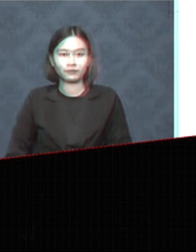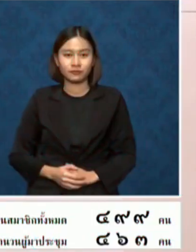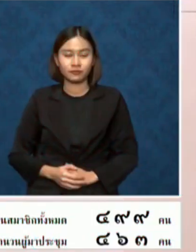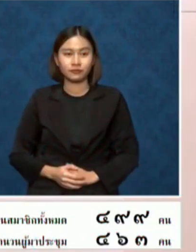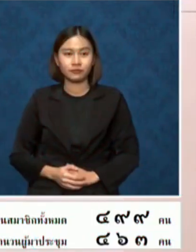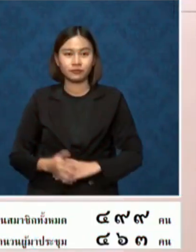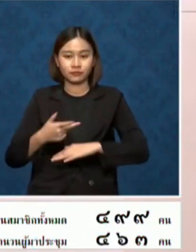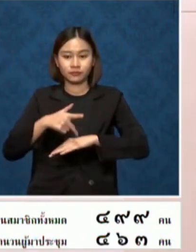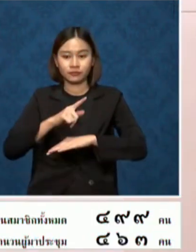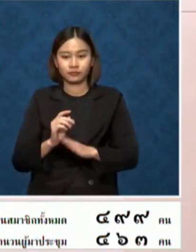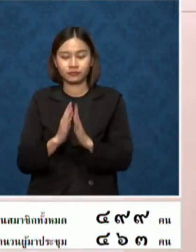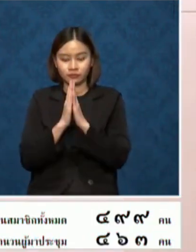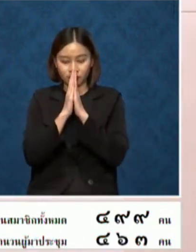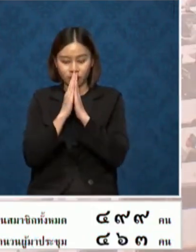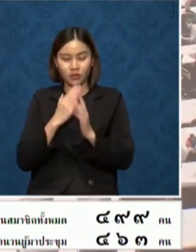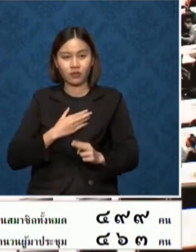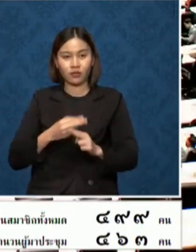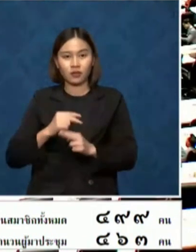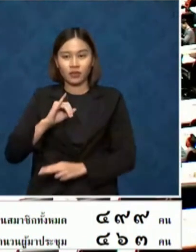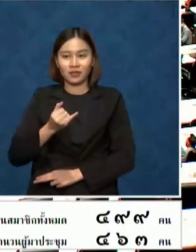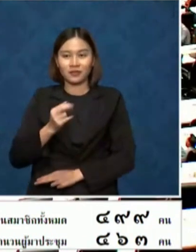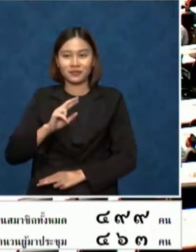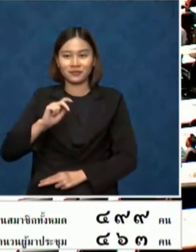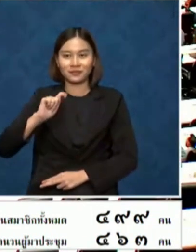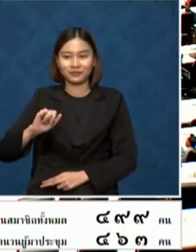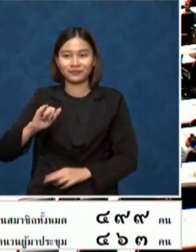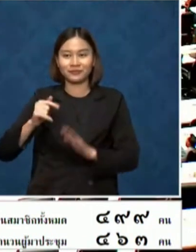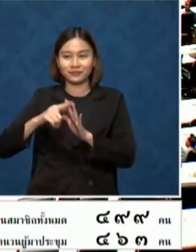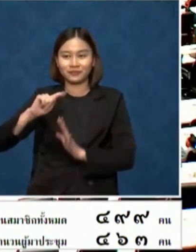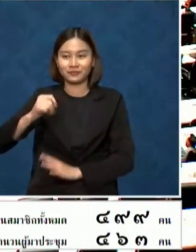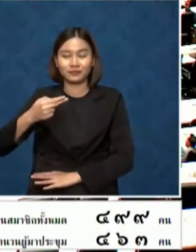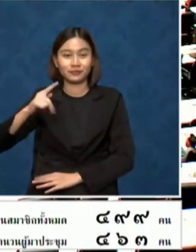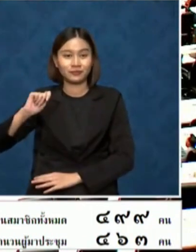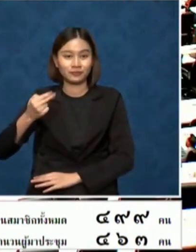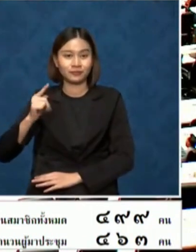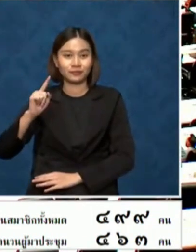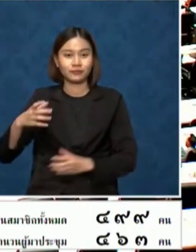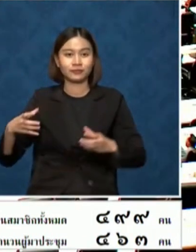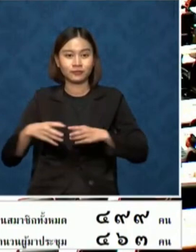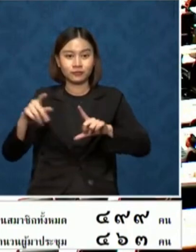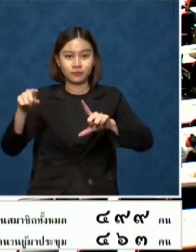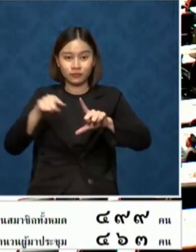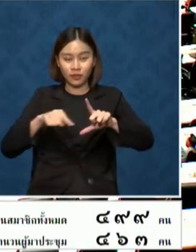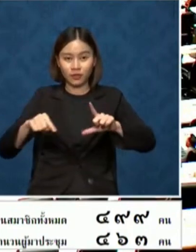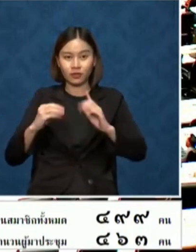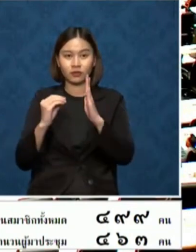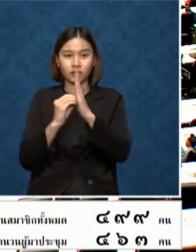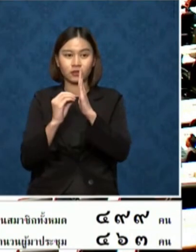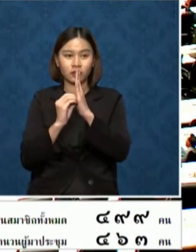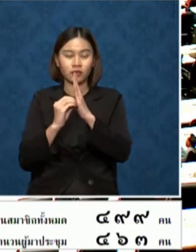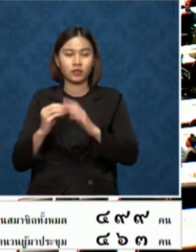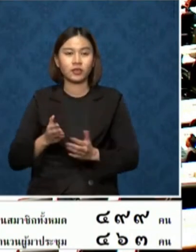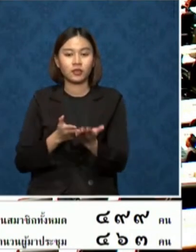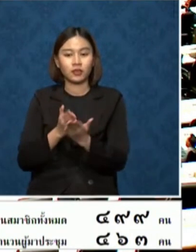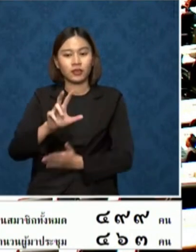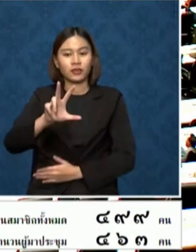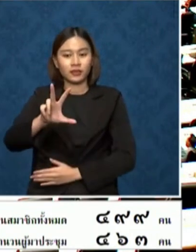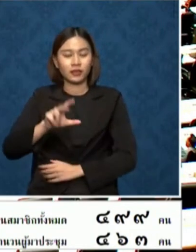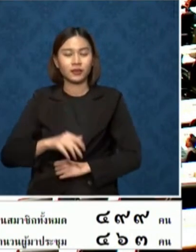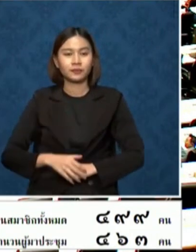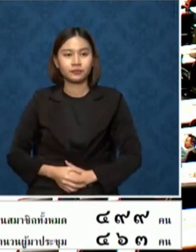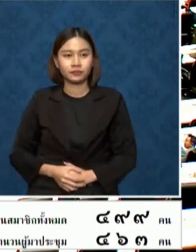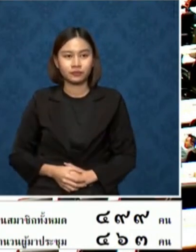ท่านประธานที่เคารพผมจรยุทธจตุรพรประสิทธิ์ผู้แทนราษฎรพรรคก้าวไกลกรุงเทพมหานครเขต 3ยานนาวา